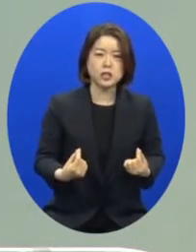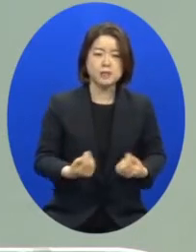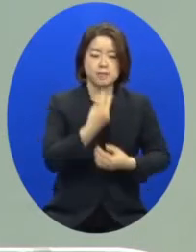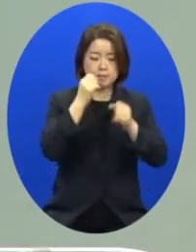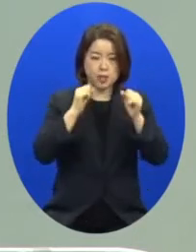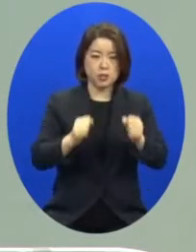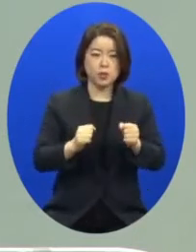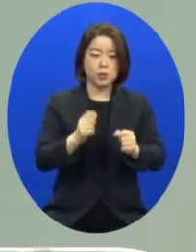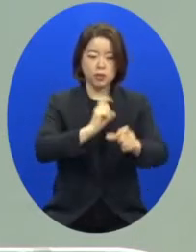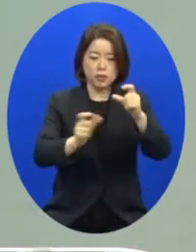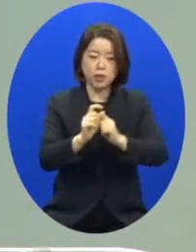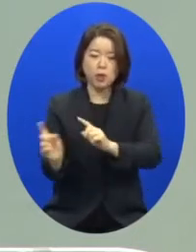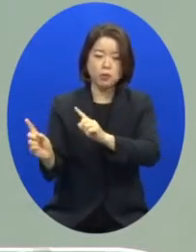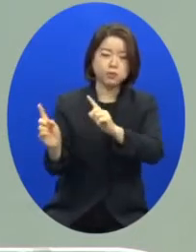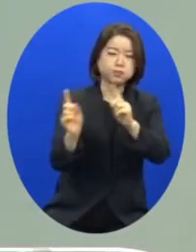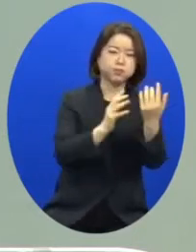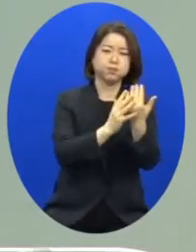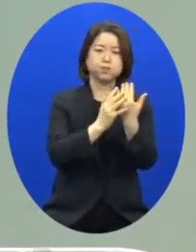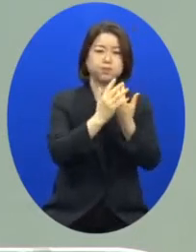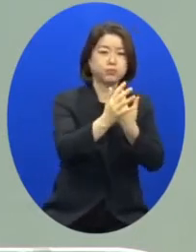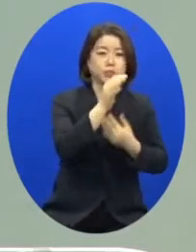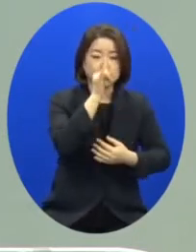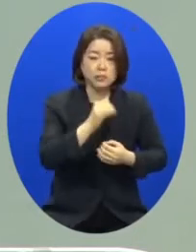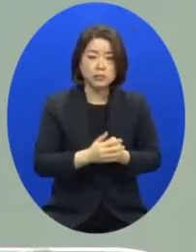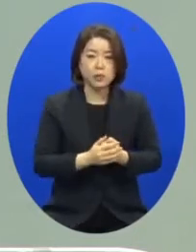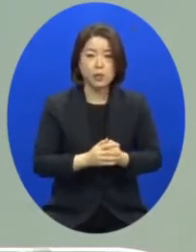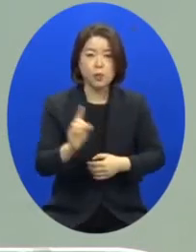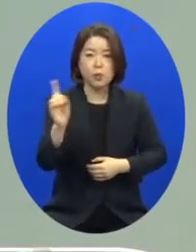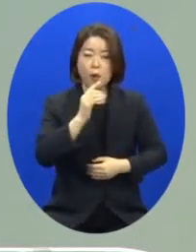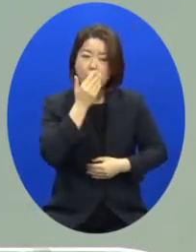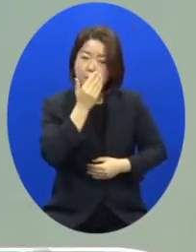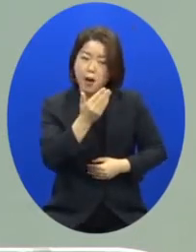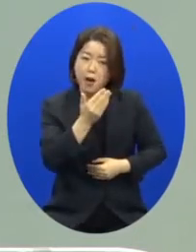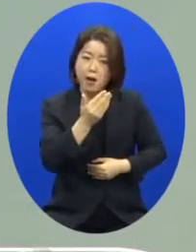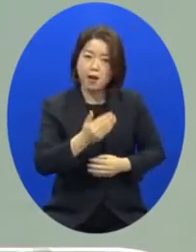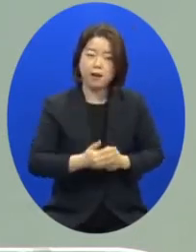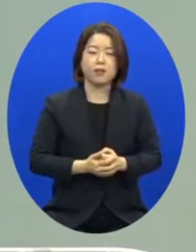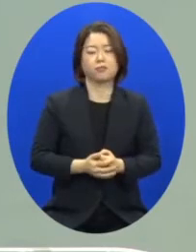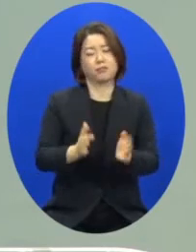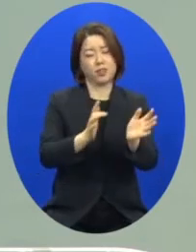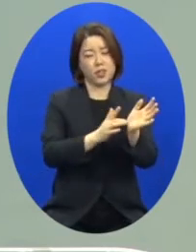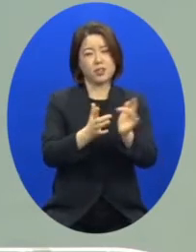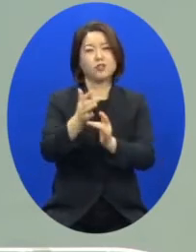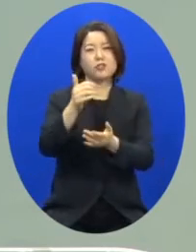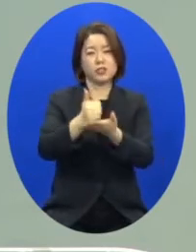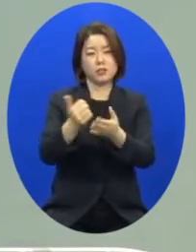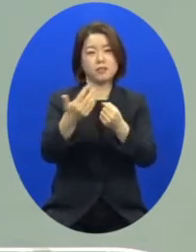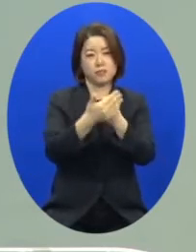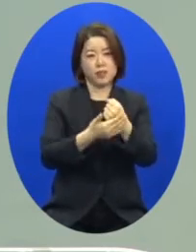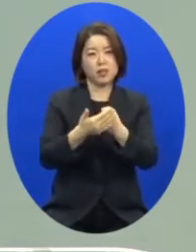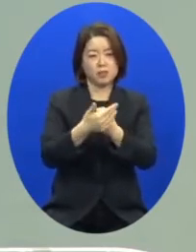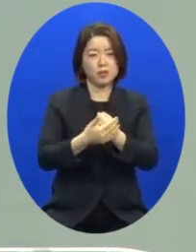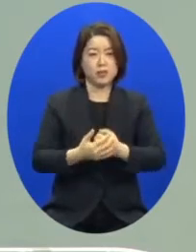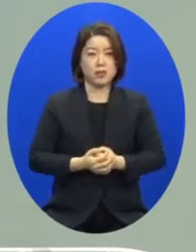있었어요 어떻게 그게 가능하죠 예수님 때문이었어요 그들과 함께